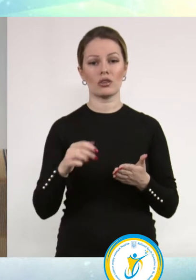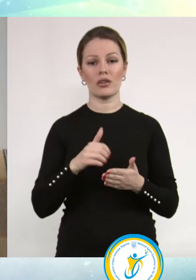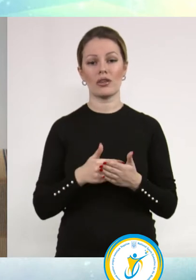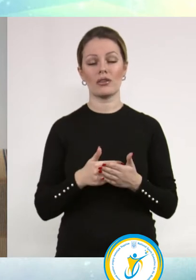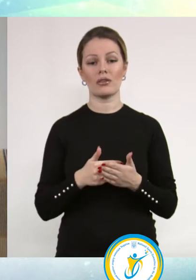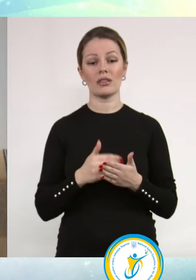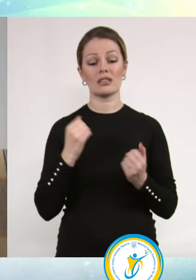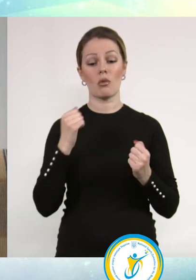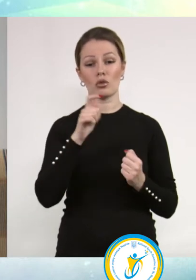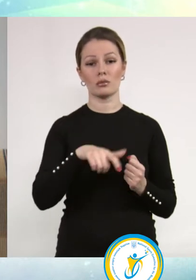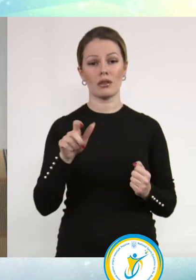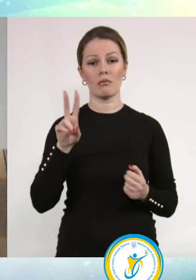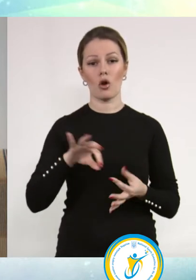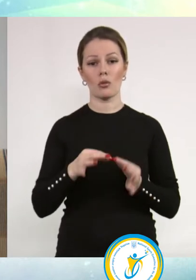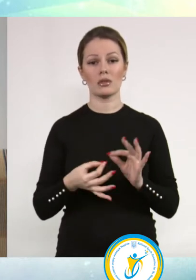із наших